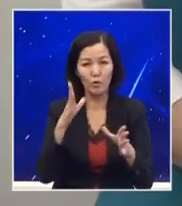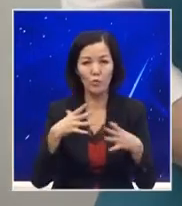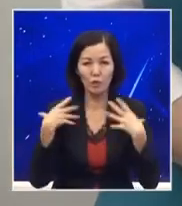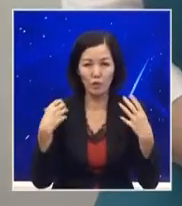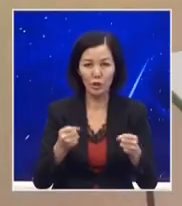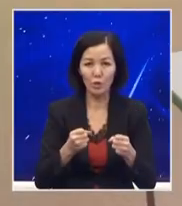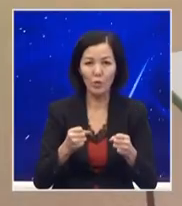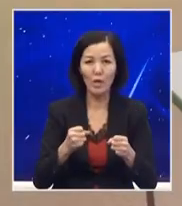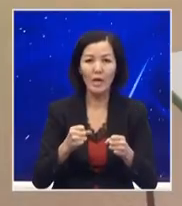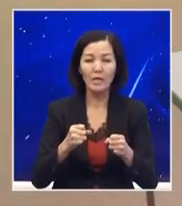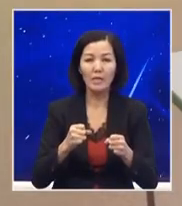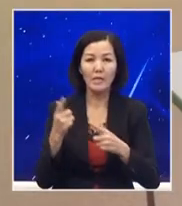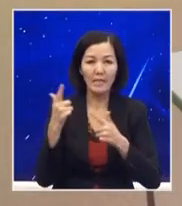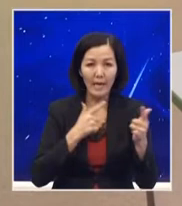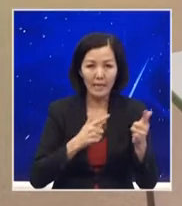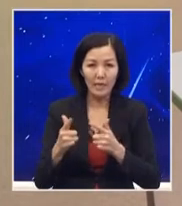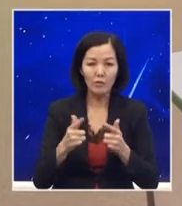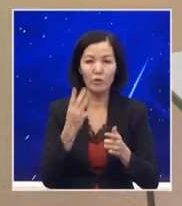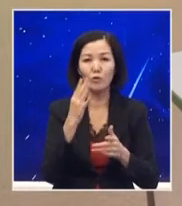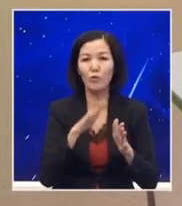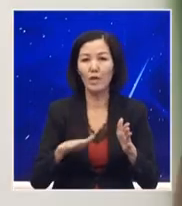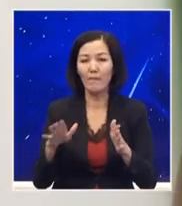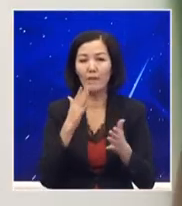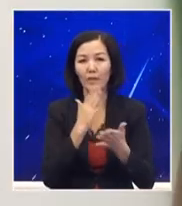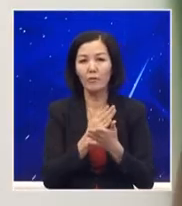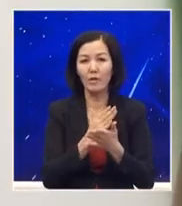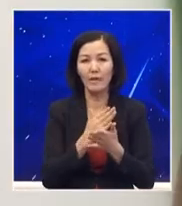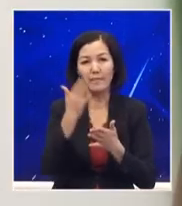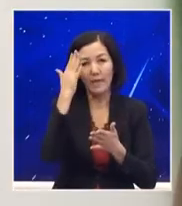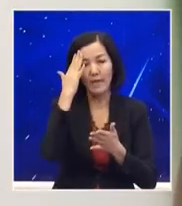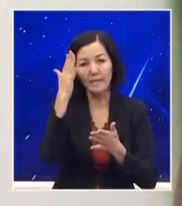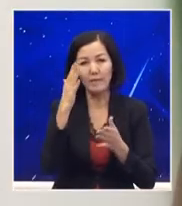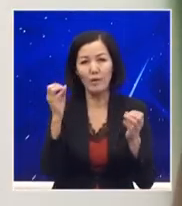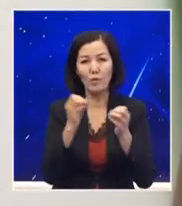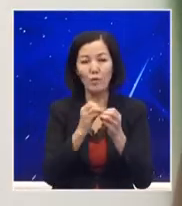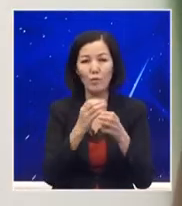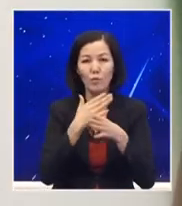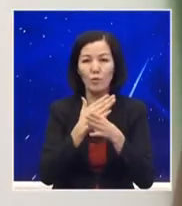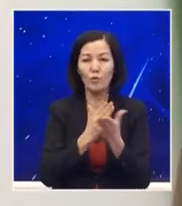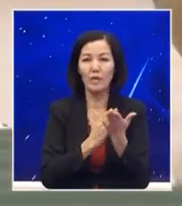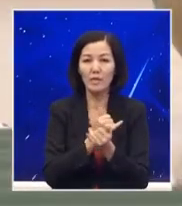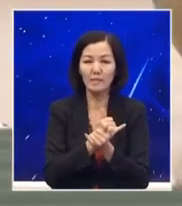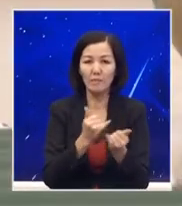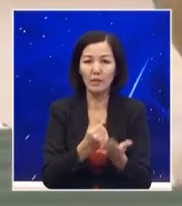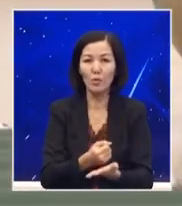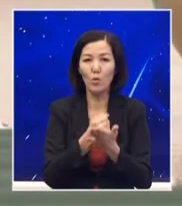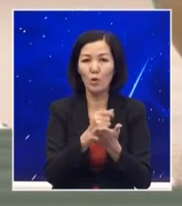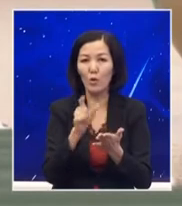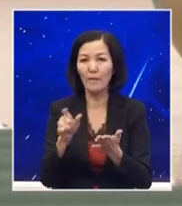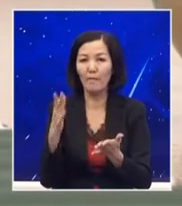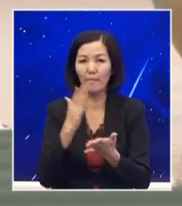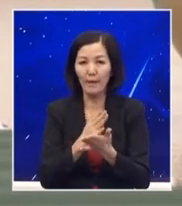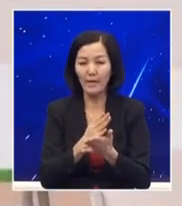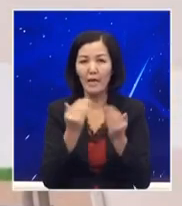оқыту, шынықтыру және жеке дара дайындау сынды 4 аймақтан тұрады. Әдістемелікке 10 тьютер маман жұмылдырылған. Айта